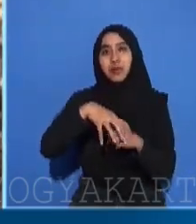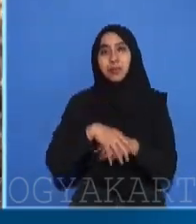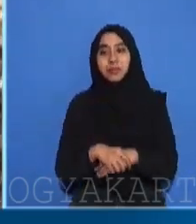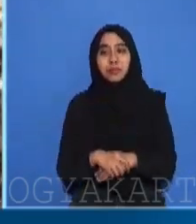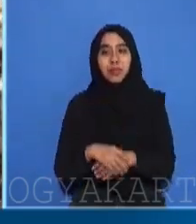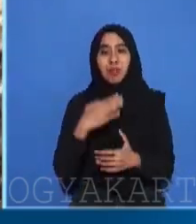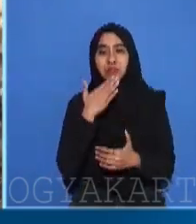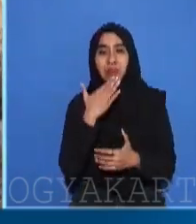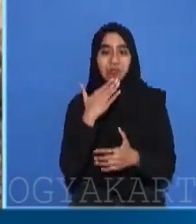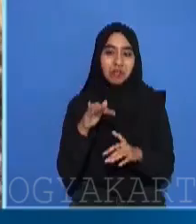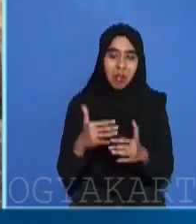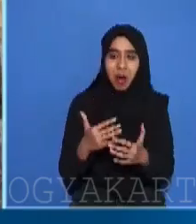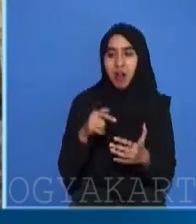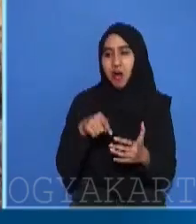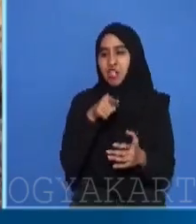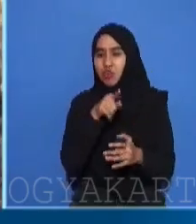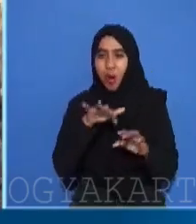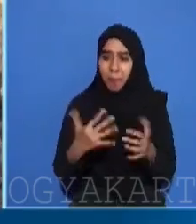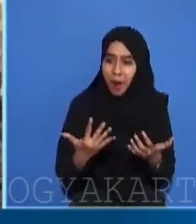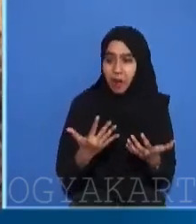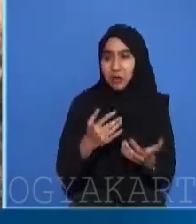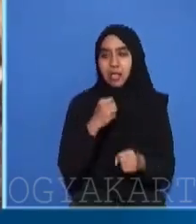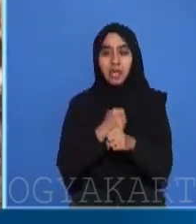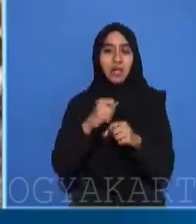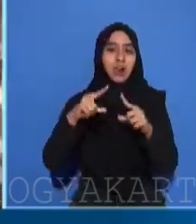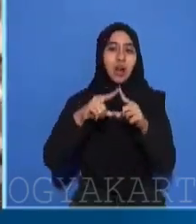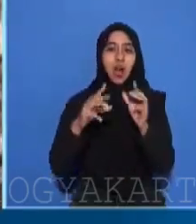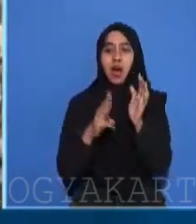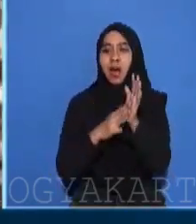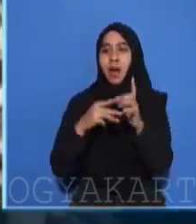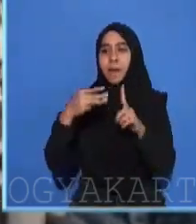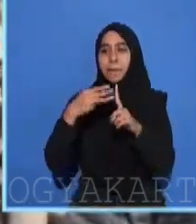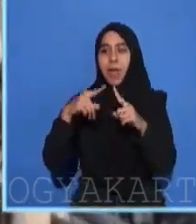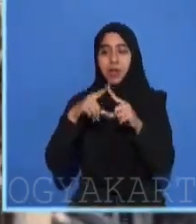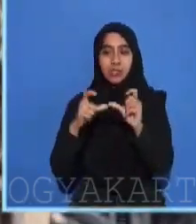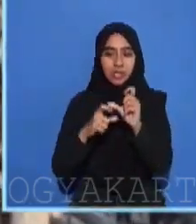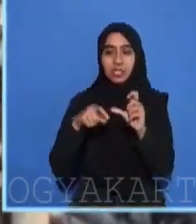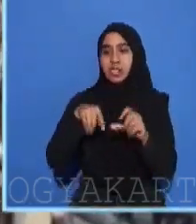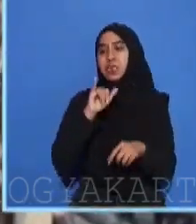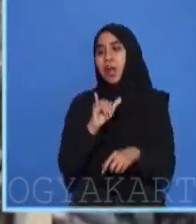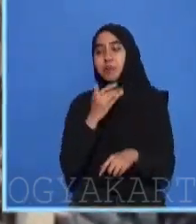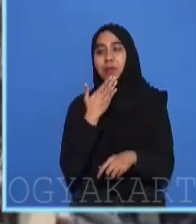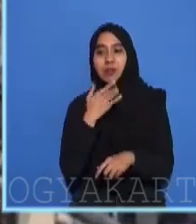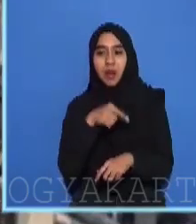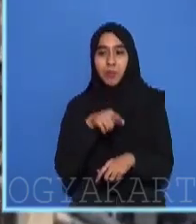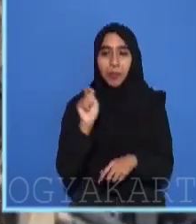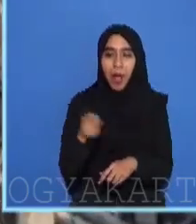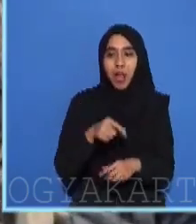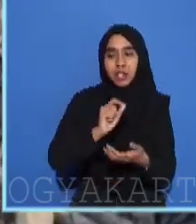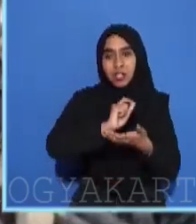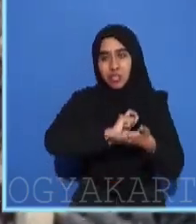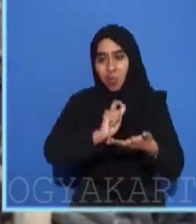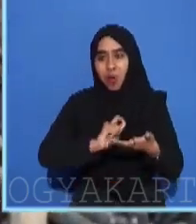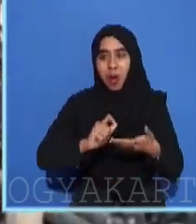mencolok dari kami itu itu gambas Alhamdulillah Buat bayar sekolah baya